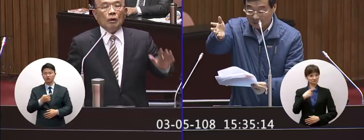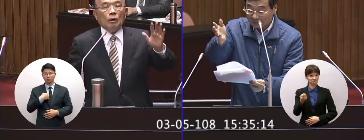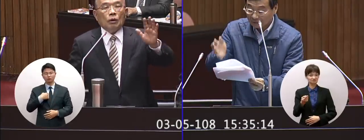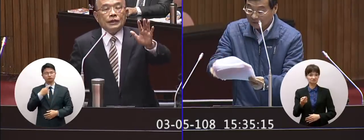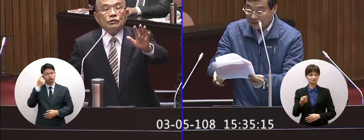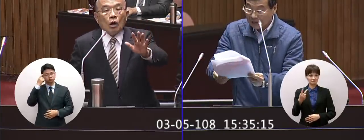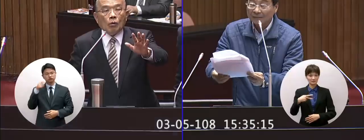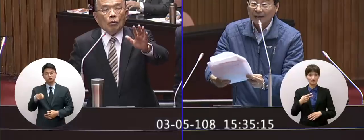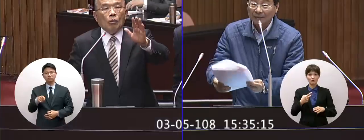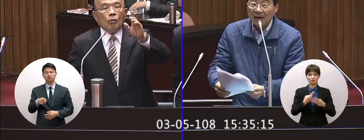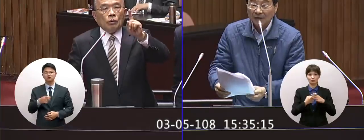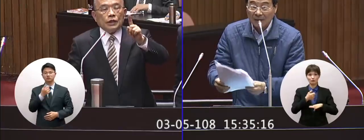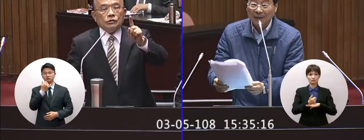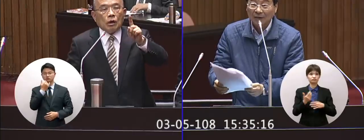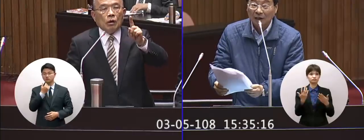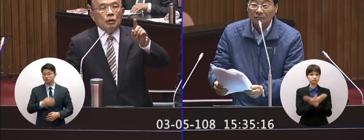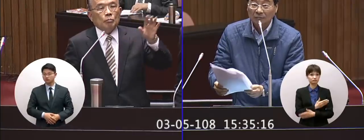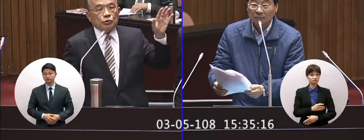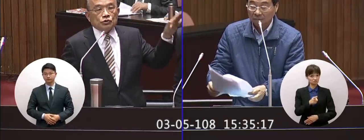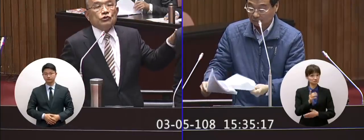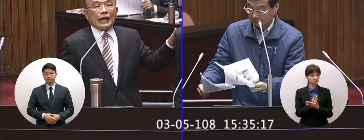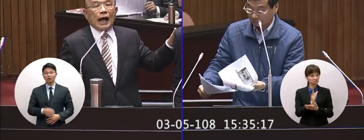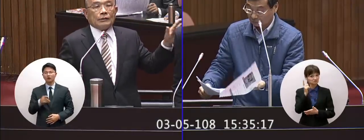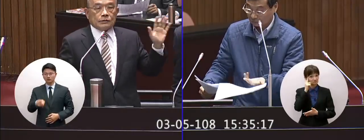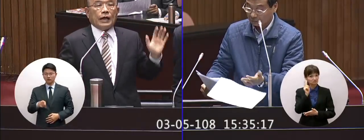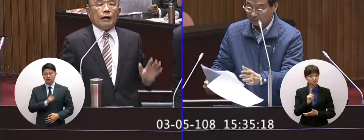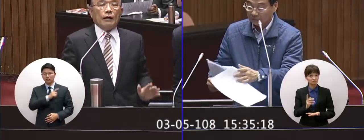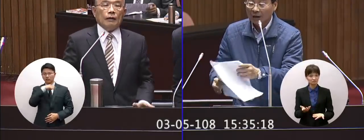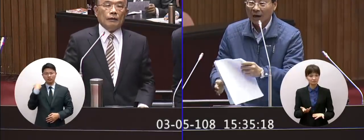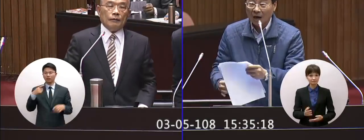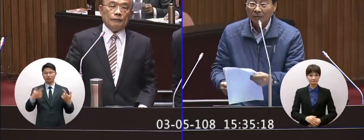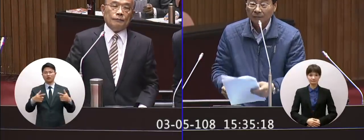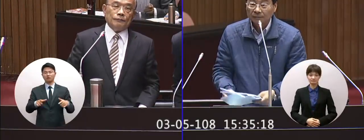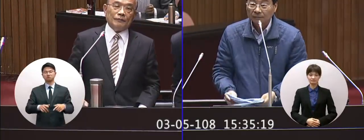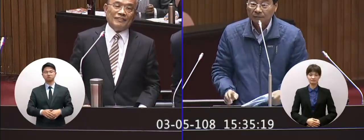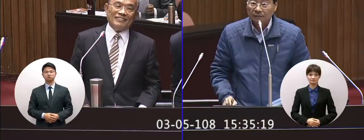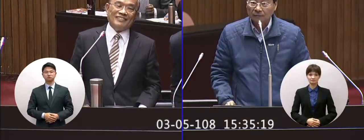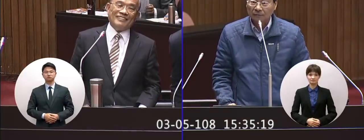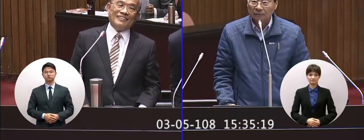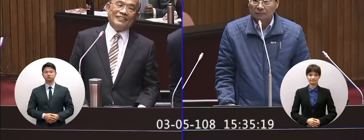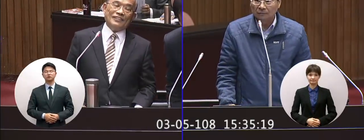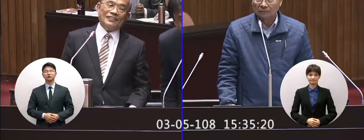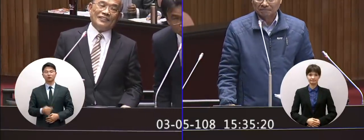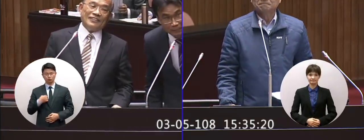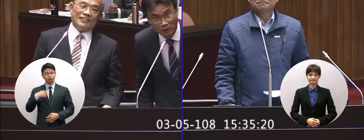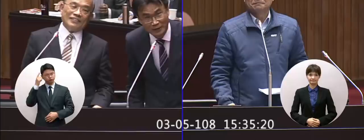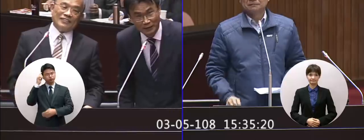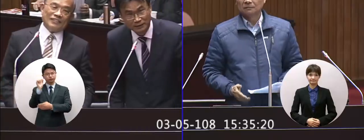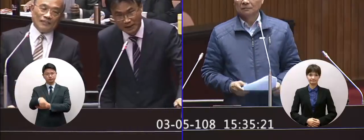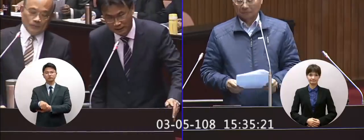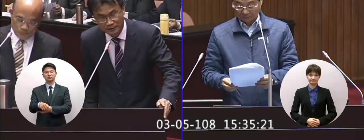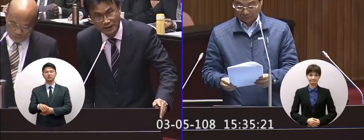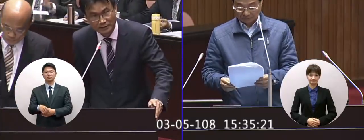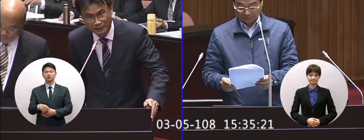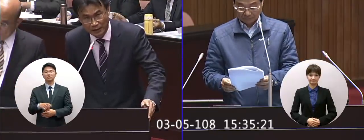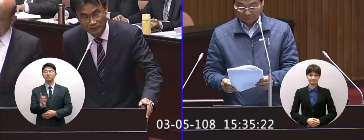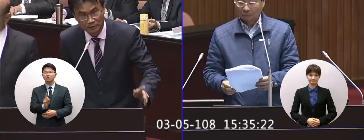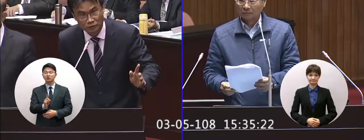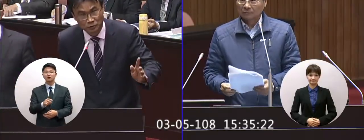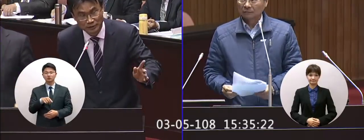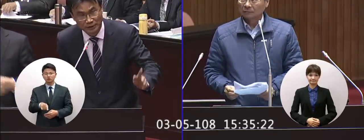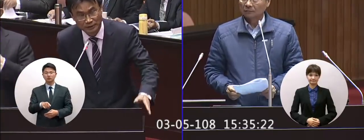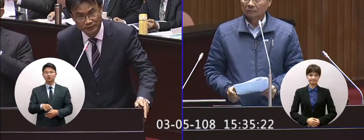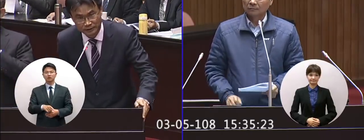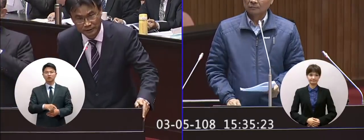主委， 我先 说您的看法怎么样？有没有评论？ 不是自杀，是这样。 好， 完全同意，就是绝对不能让产